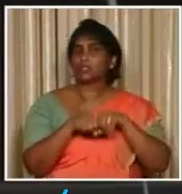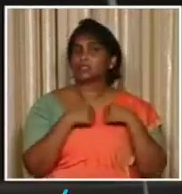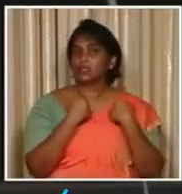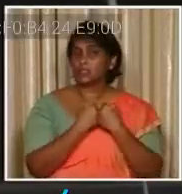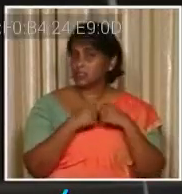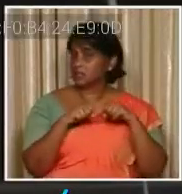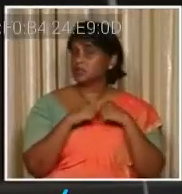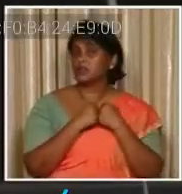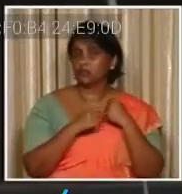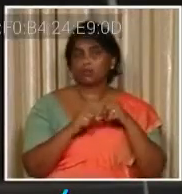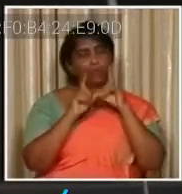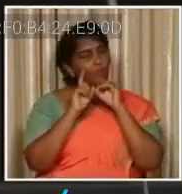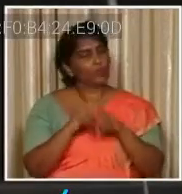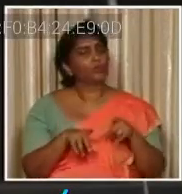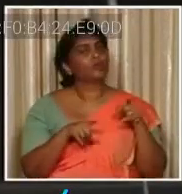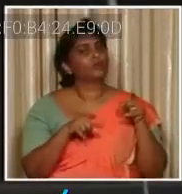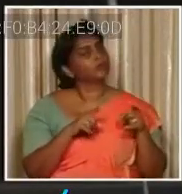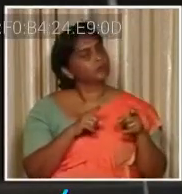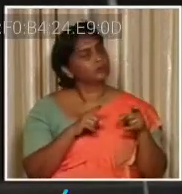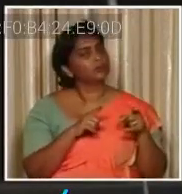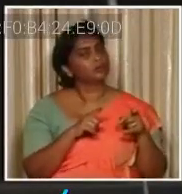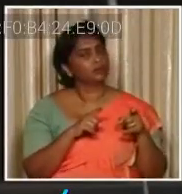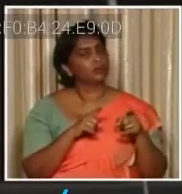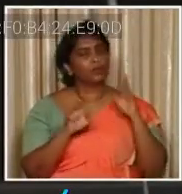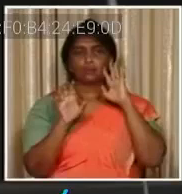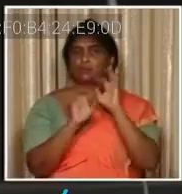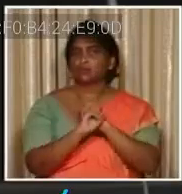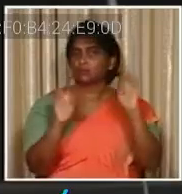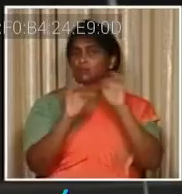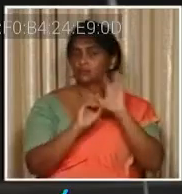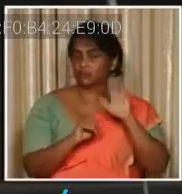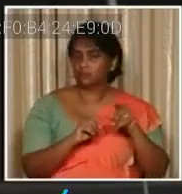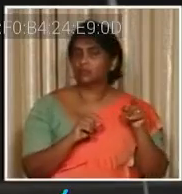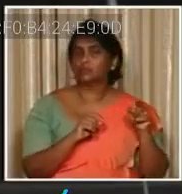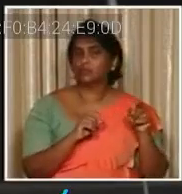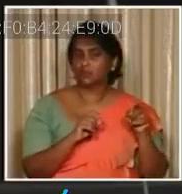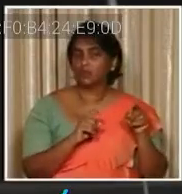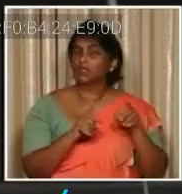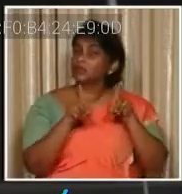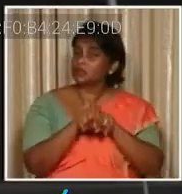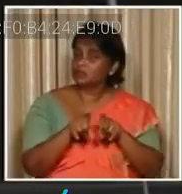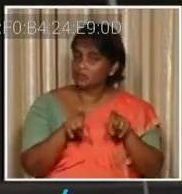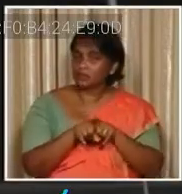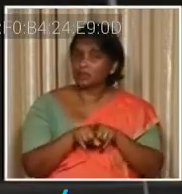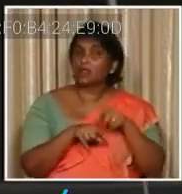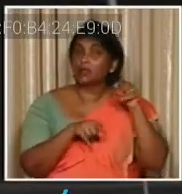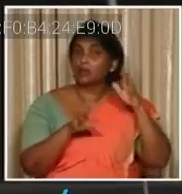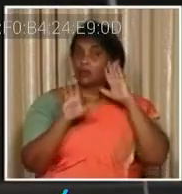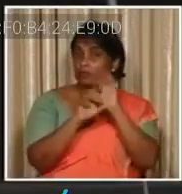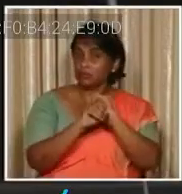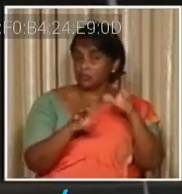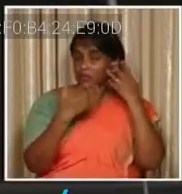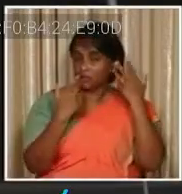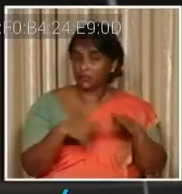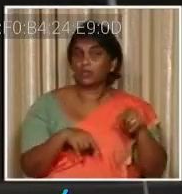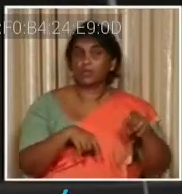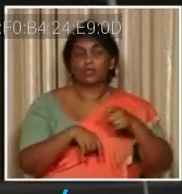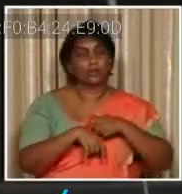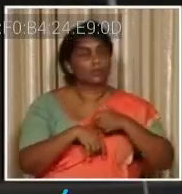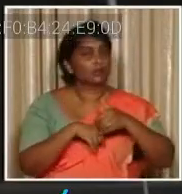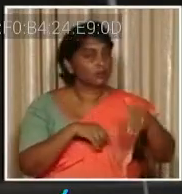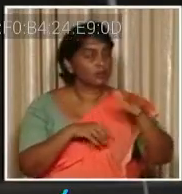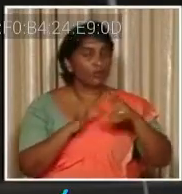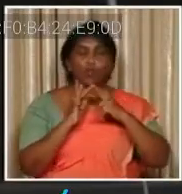මේ ආකාරයෙන් ප්‍රකාශ නිකුත් කරලා තියෙනවා. එතකොට මේ ප්‍රකාශ නිකුත් කරලා තියෙන මේ